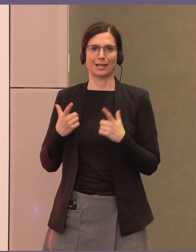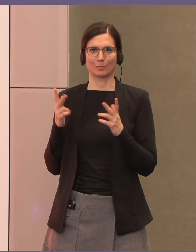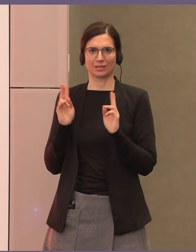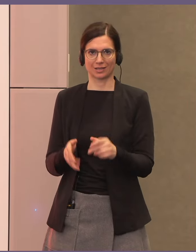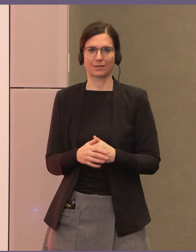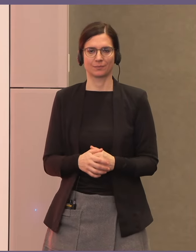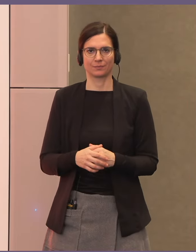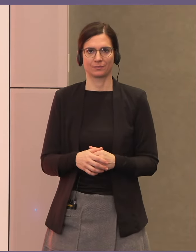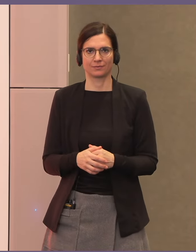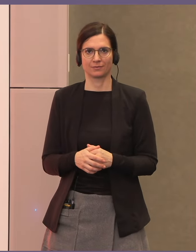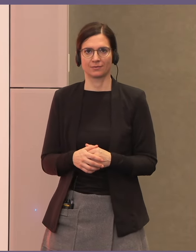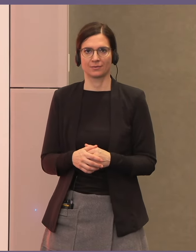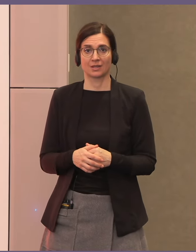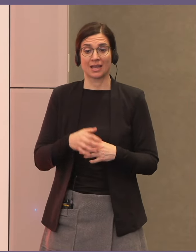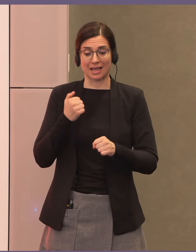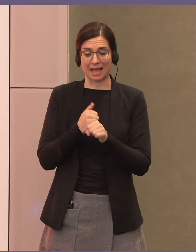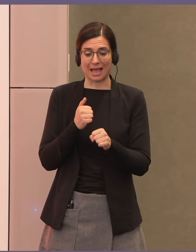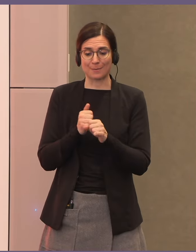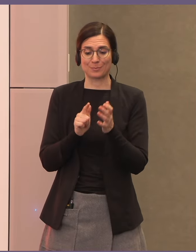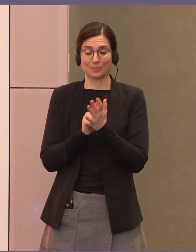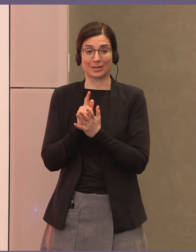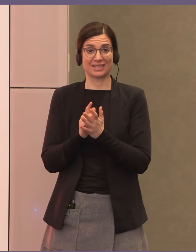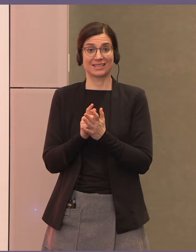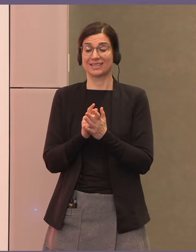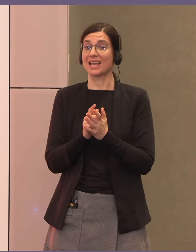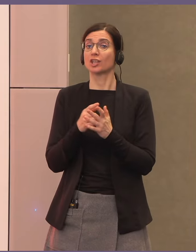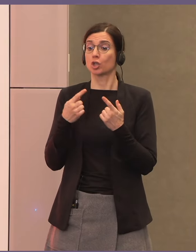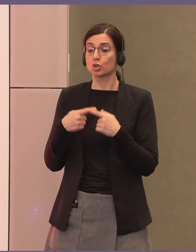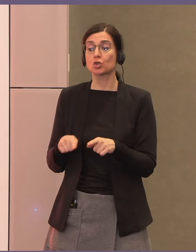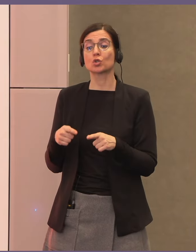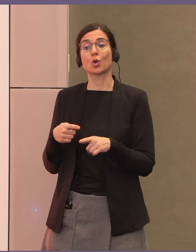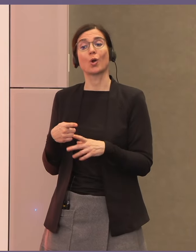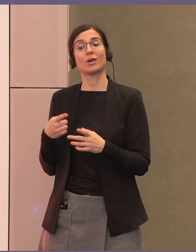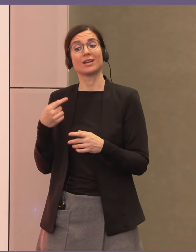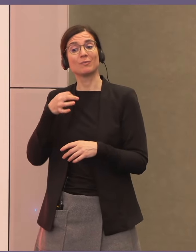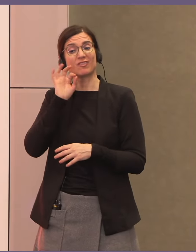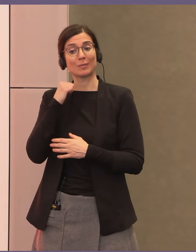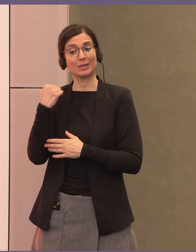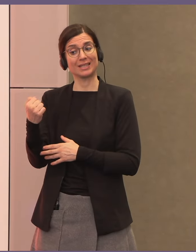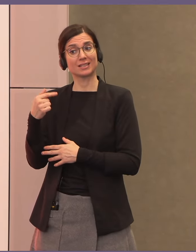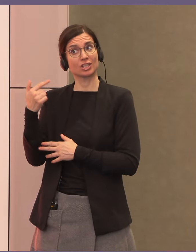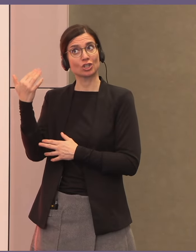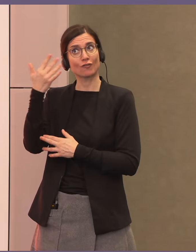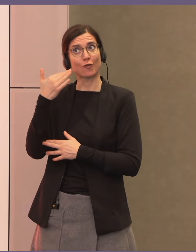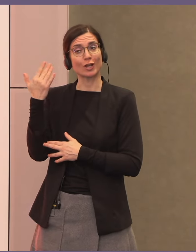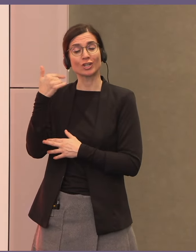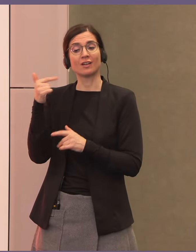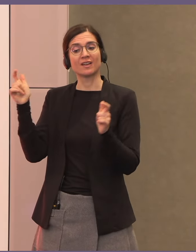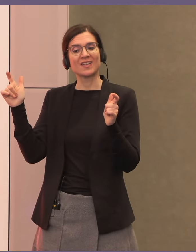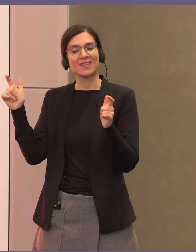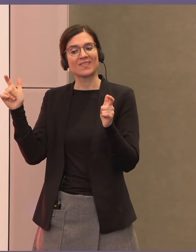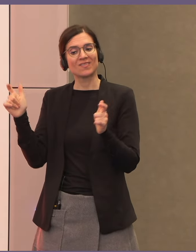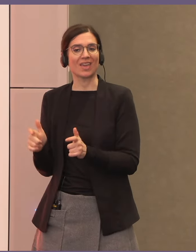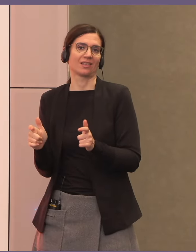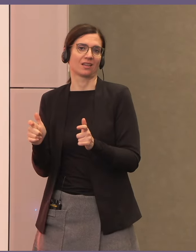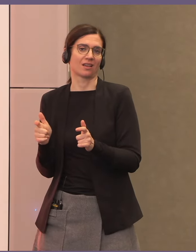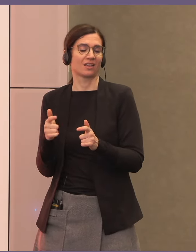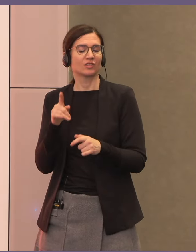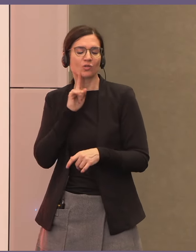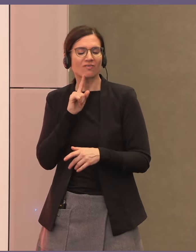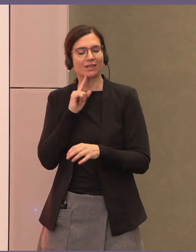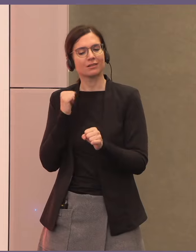der Erwerbsarbeit ist also fester Bestandteil feministischer Vorstellungen von einer fürsorglichen